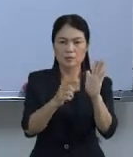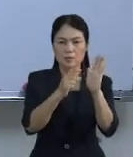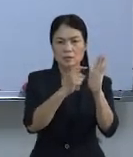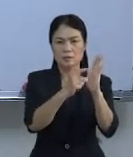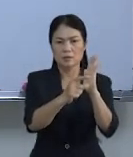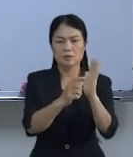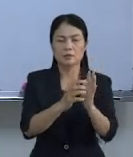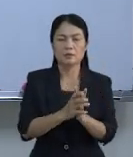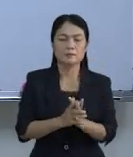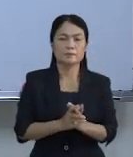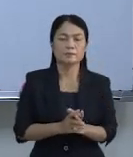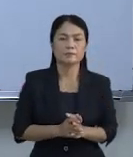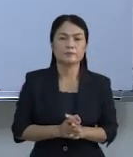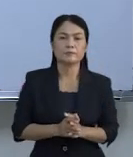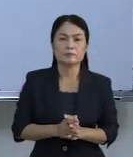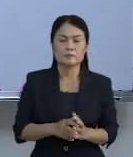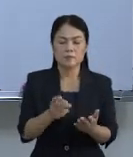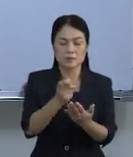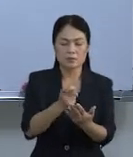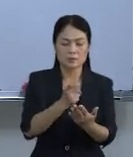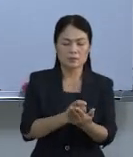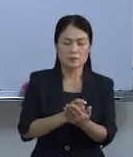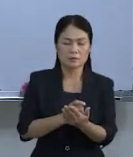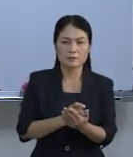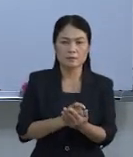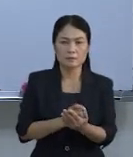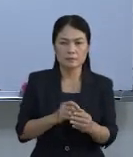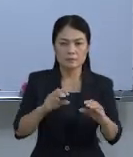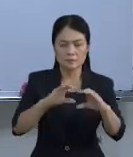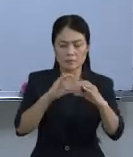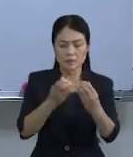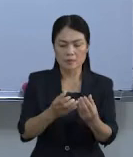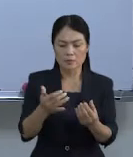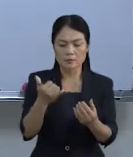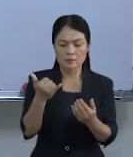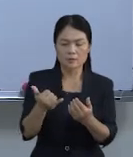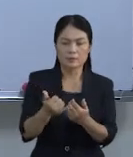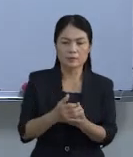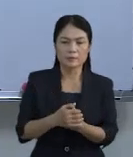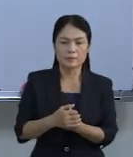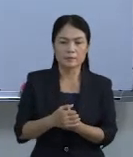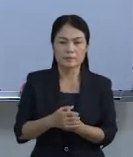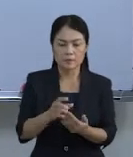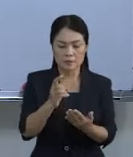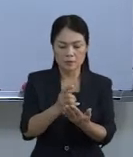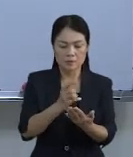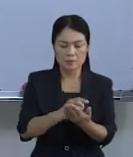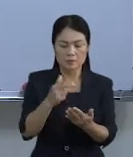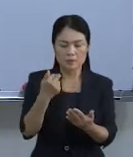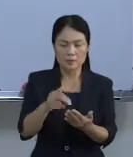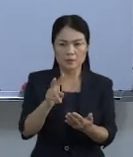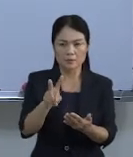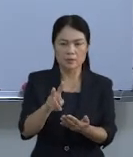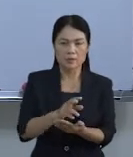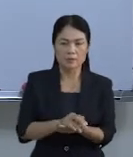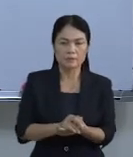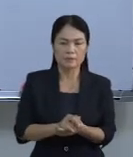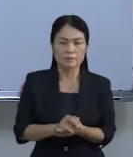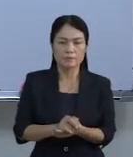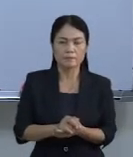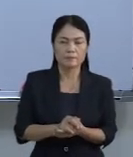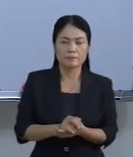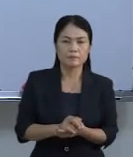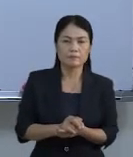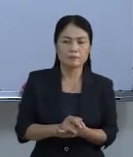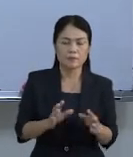chướng và tiền nết bị chia nặng tí và mùi mê riến tí pì và mê riến tí